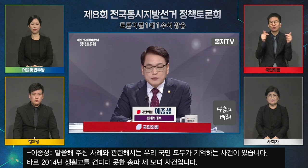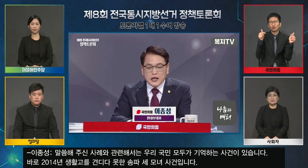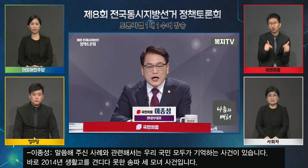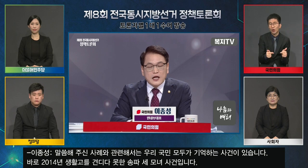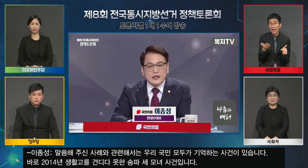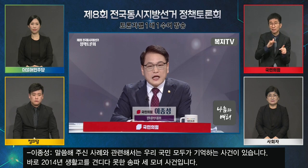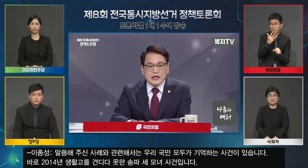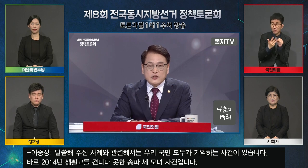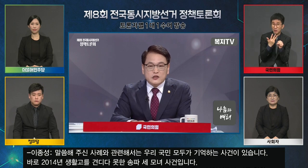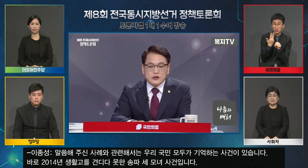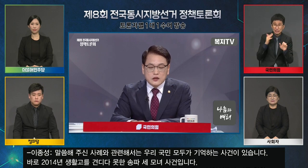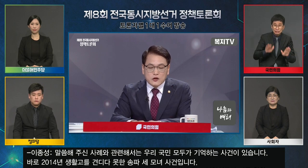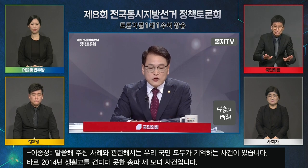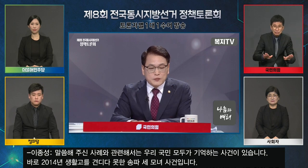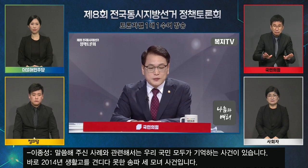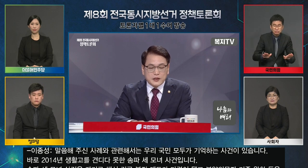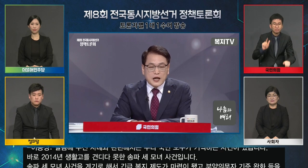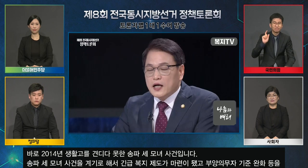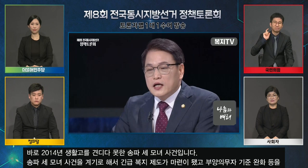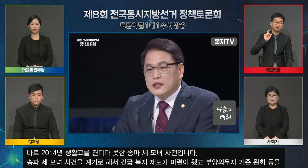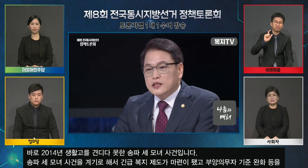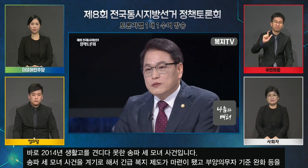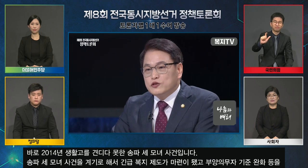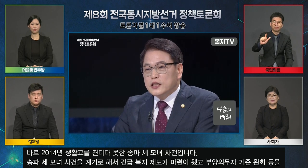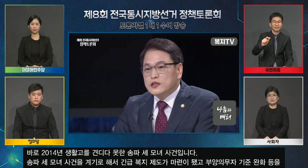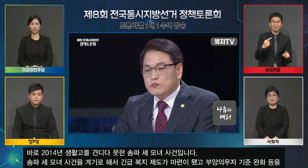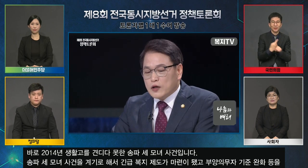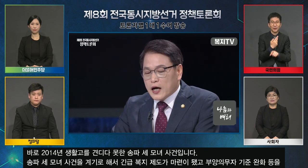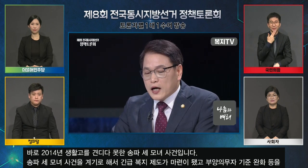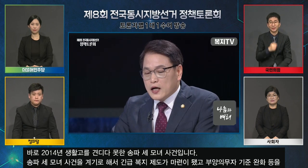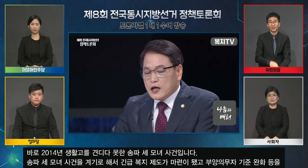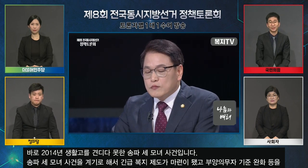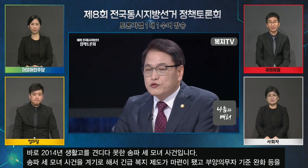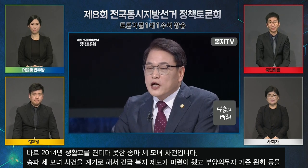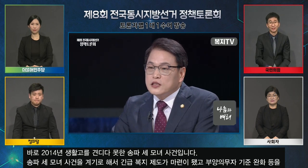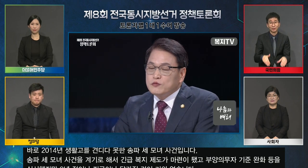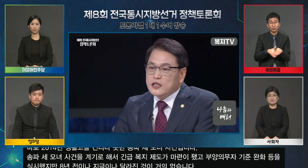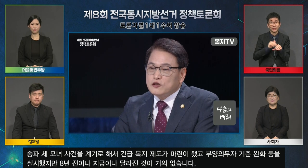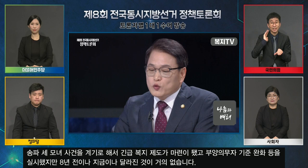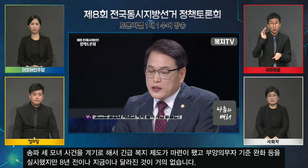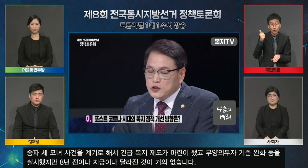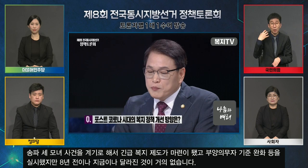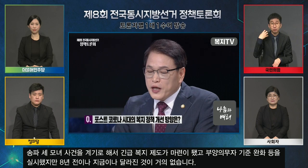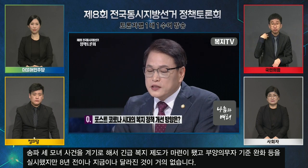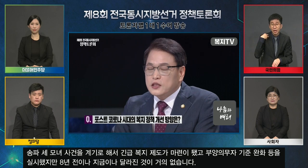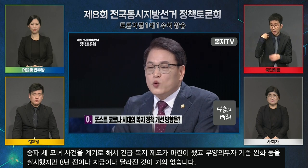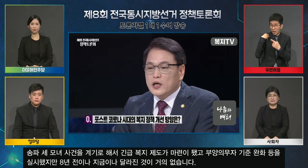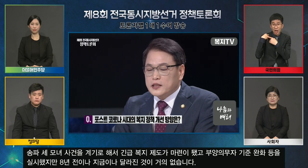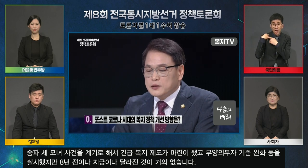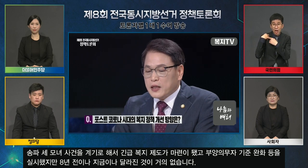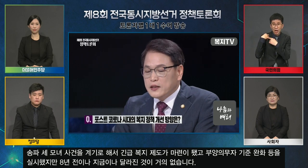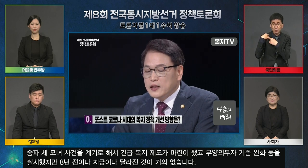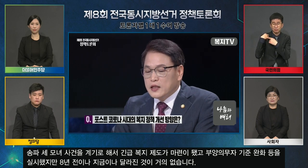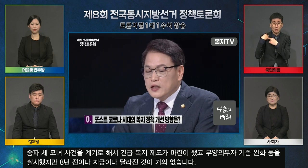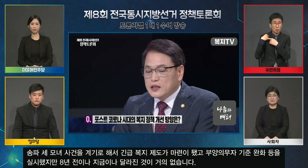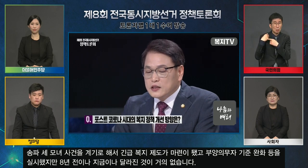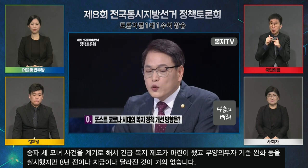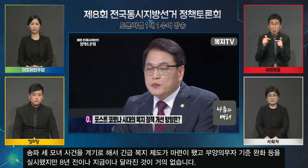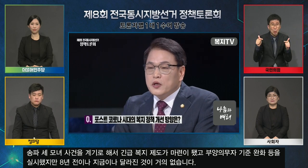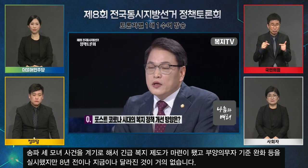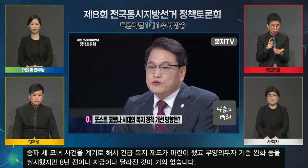지금이나 달라진 것이 거의 없습니다. 특히 문재인 정부가 부양 의무자 기준 완전 폐지를 공약했지만